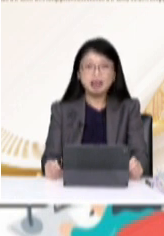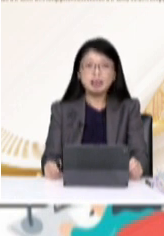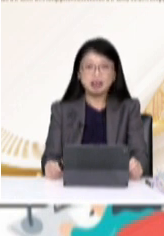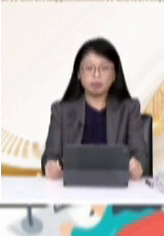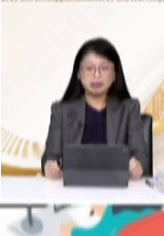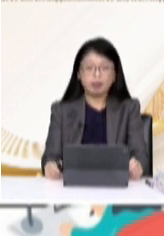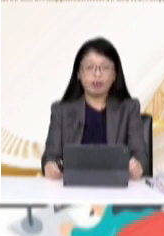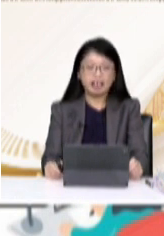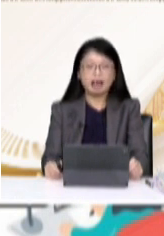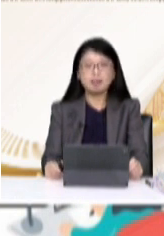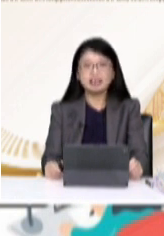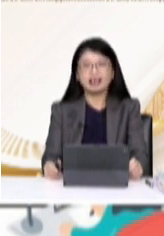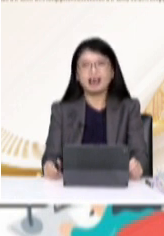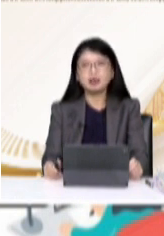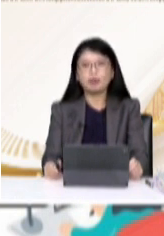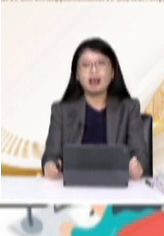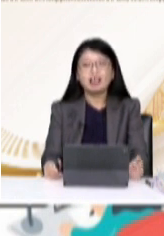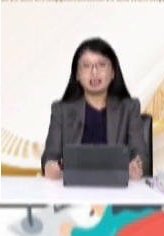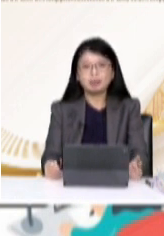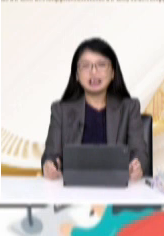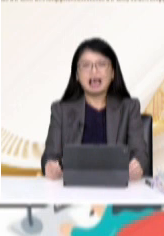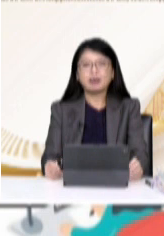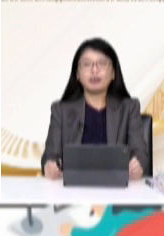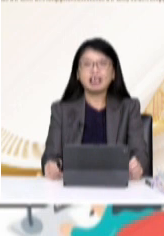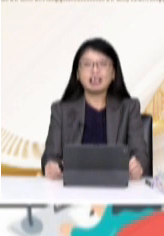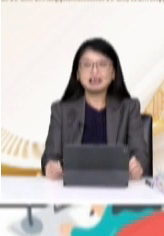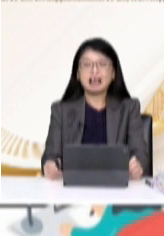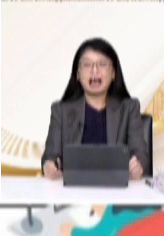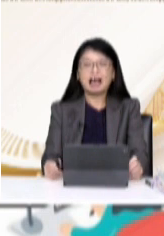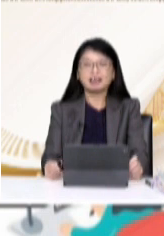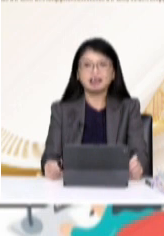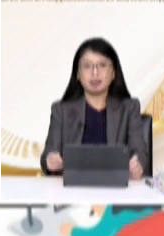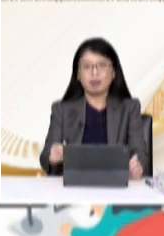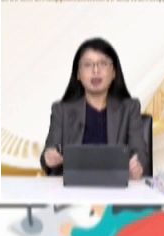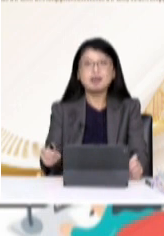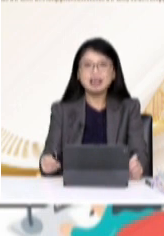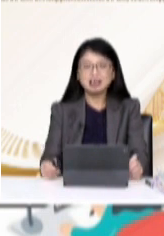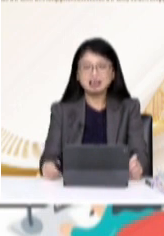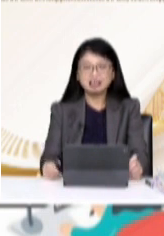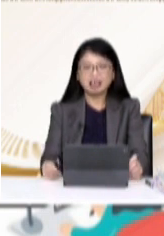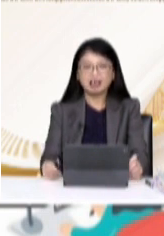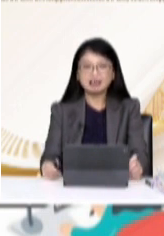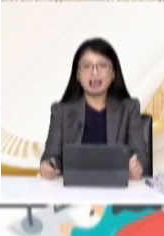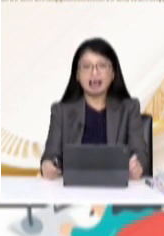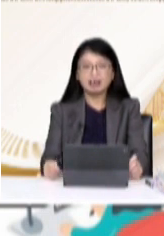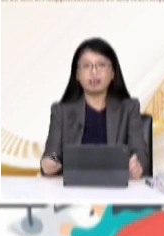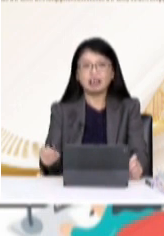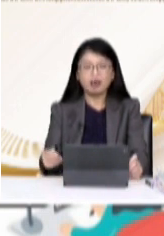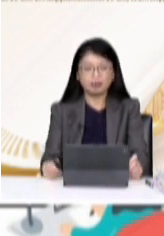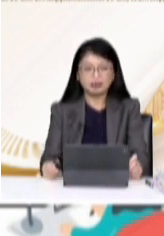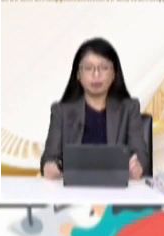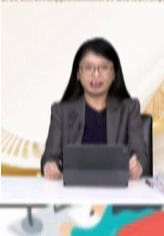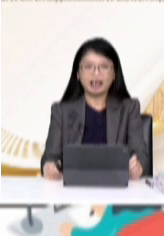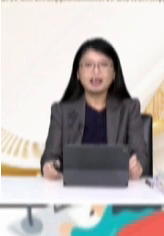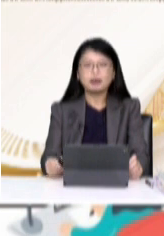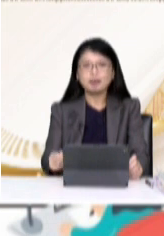ไม่ได้บัญญัติไว้เฉพาะนะคะบัญญัติให้ตัวรัฐมนตรีหลายคนเนี่ยรักษาการบอกว่าให้มีหน้าที่รักษาการออกและออกก